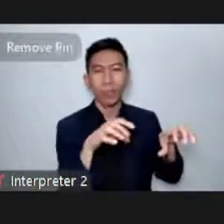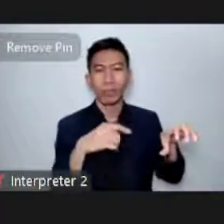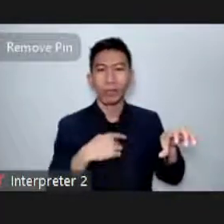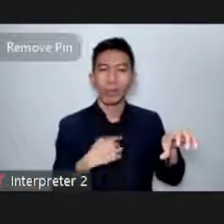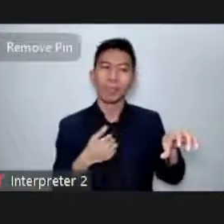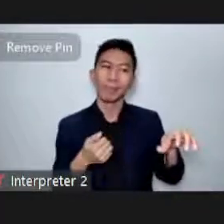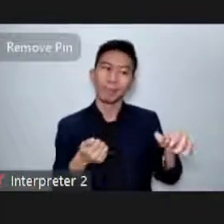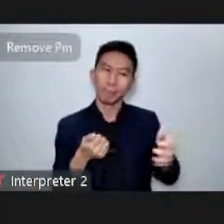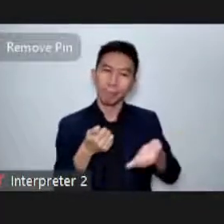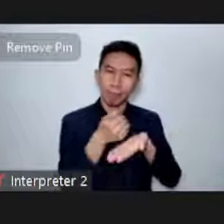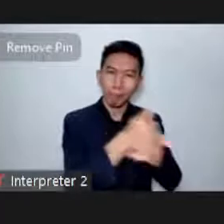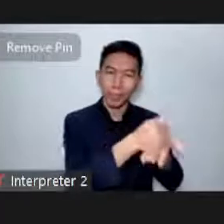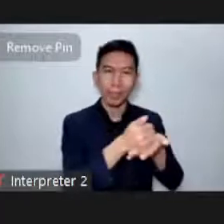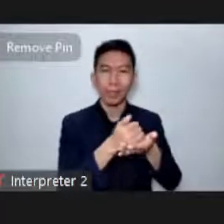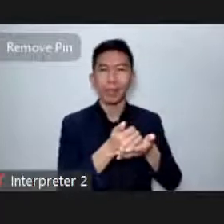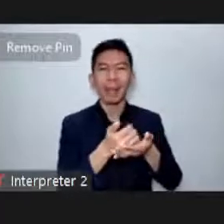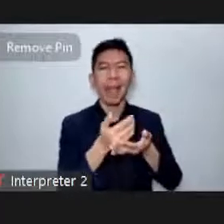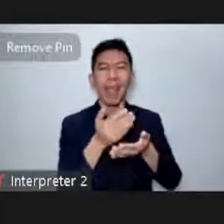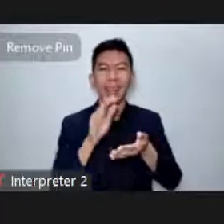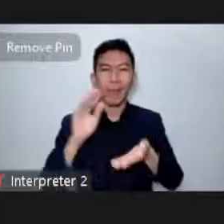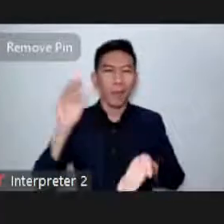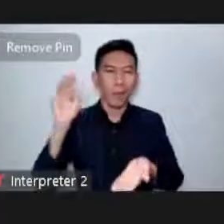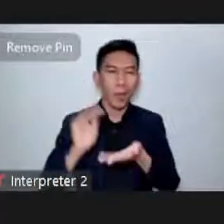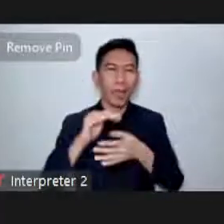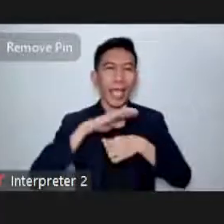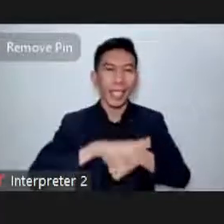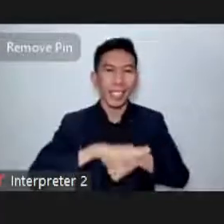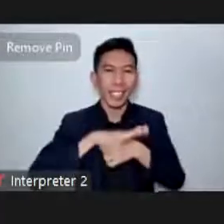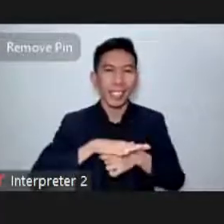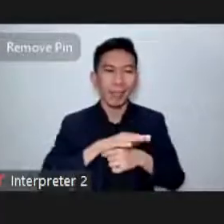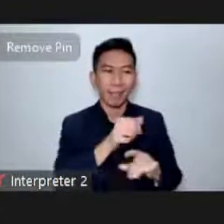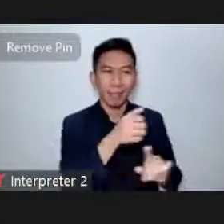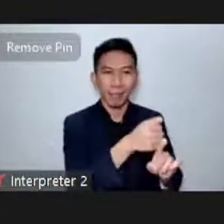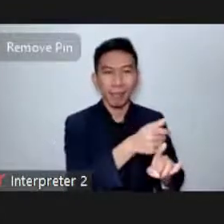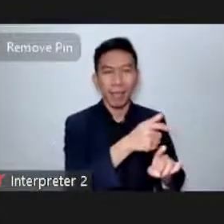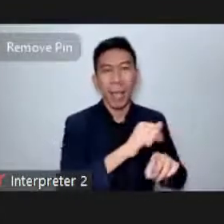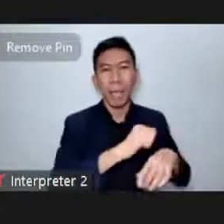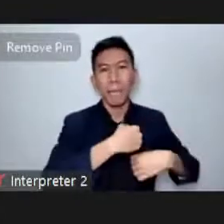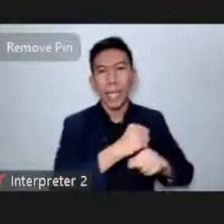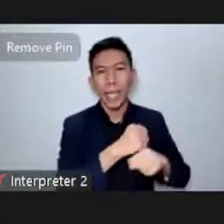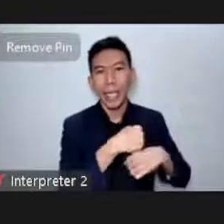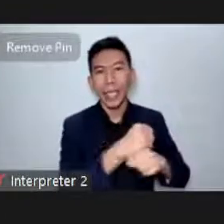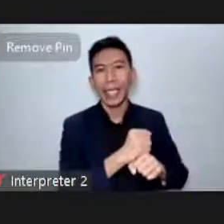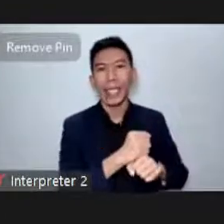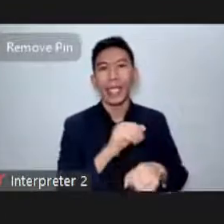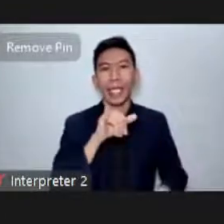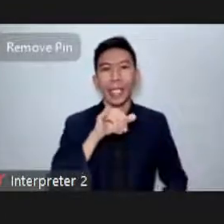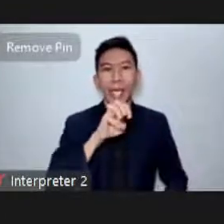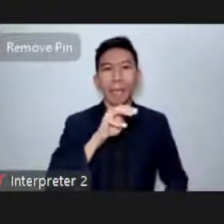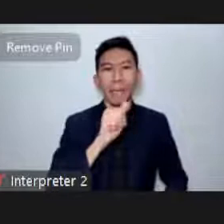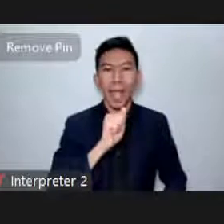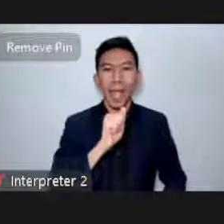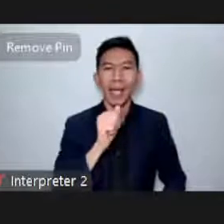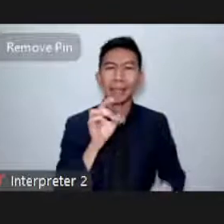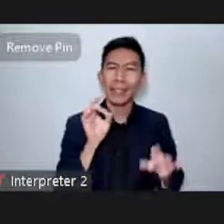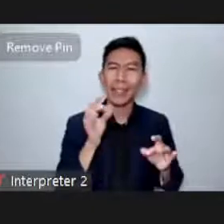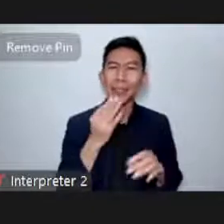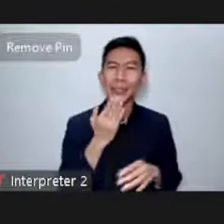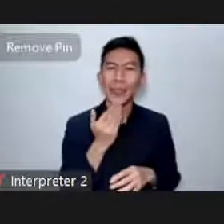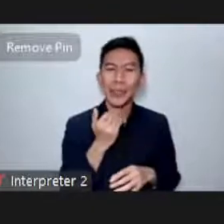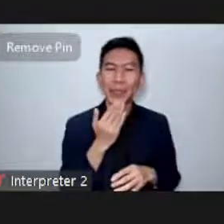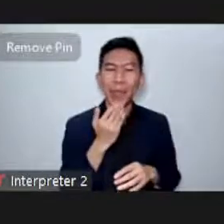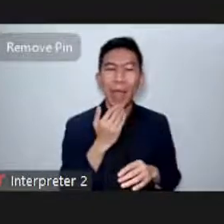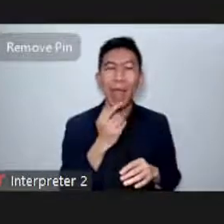po ma-stress. Gumagawa po siya ng yema candy at tinutulungan ko po siya ng magbalot.